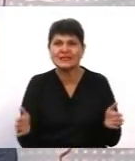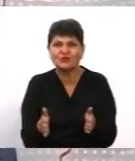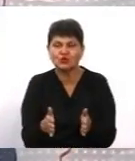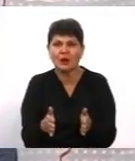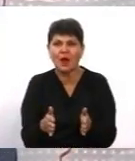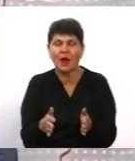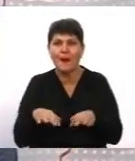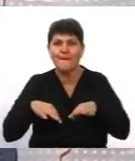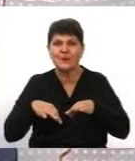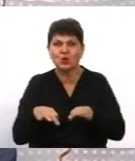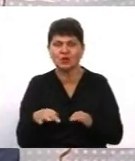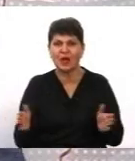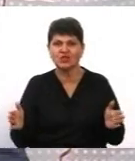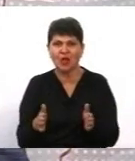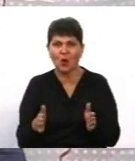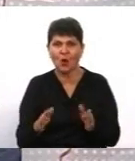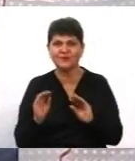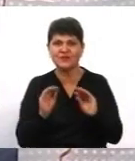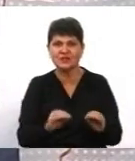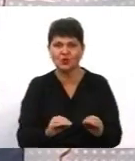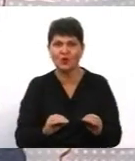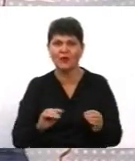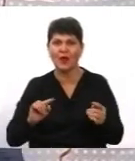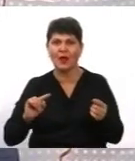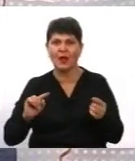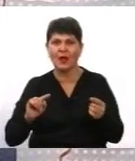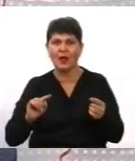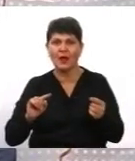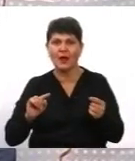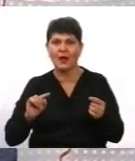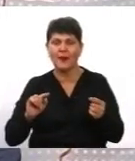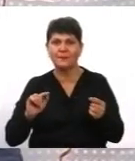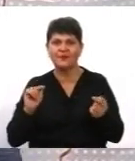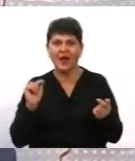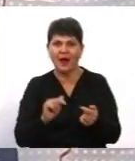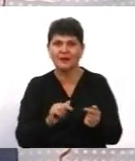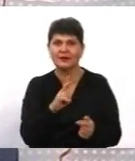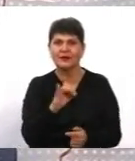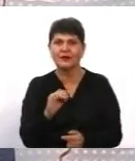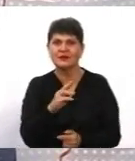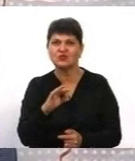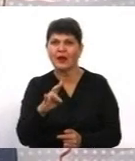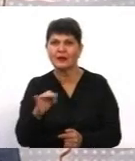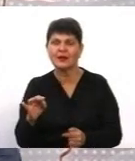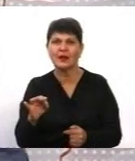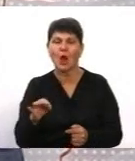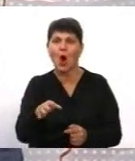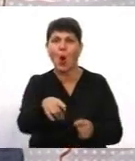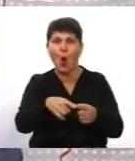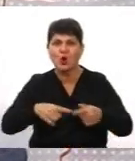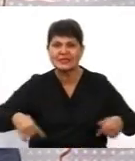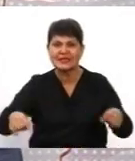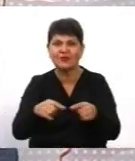частини, шляхом встановлення антикишень, шляхом встановлення острівців безпеки. Це все те, що